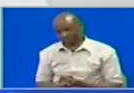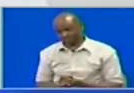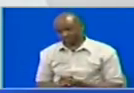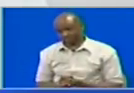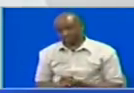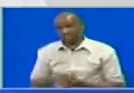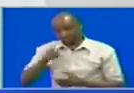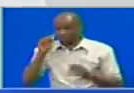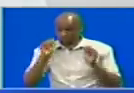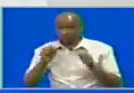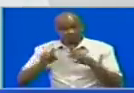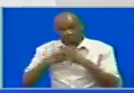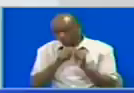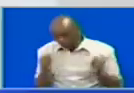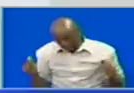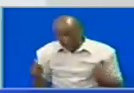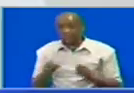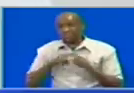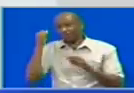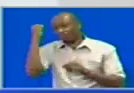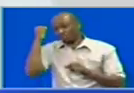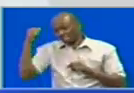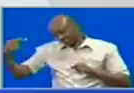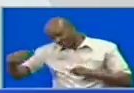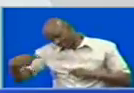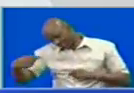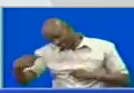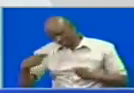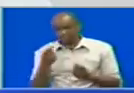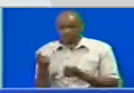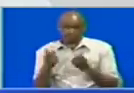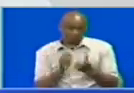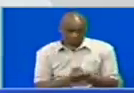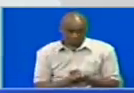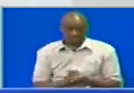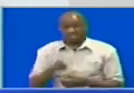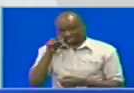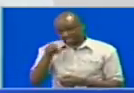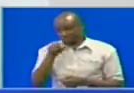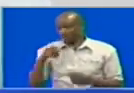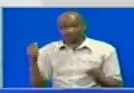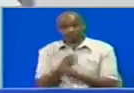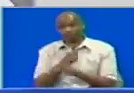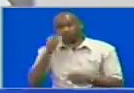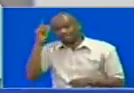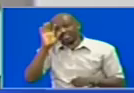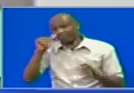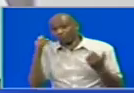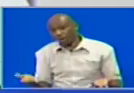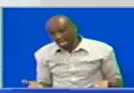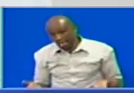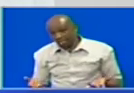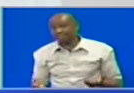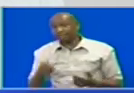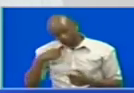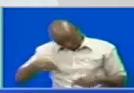Wanaweza wakaanza vizuri, kuna siasa ndogo zinatokea. Ambayo hazieleweki zinatokea wapi.